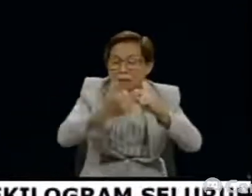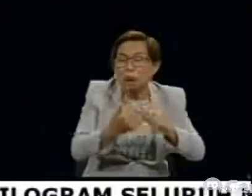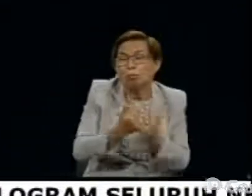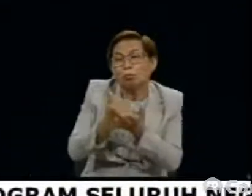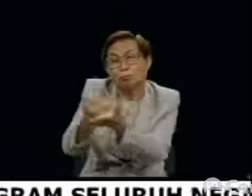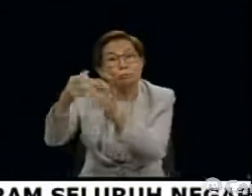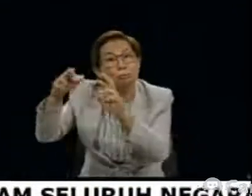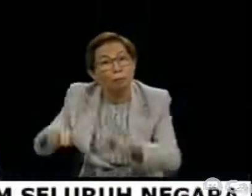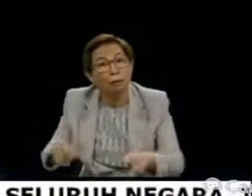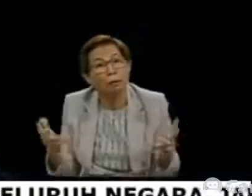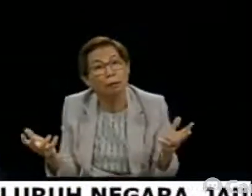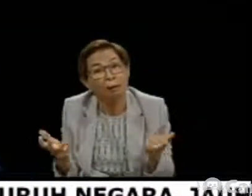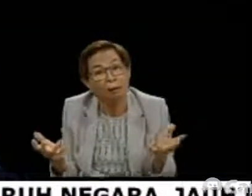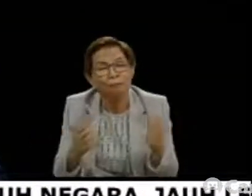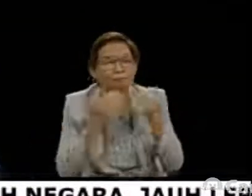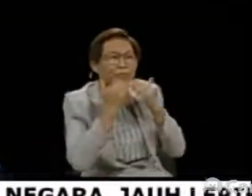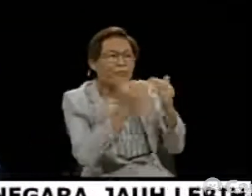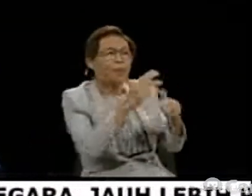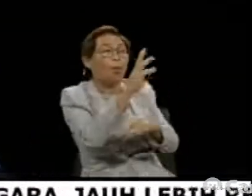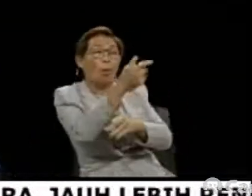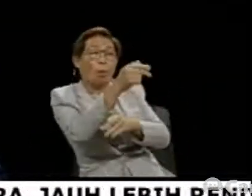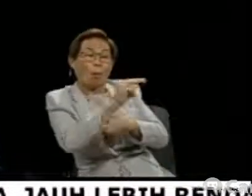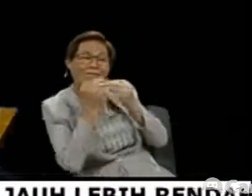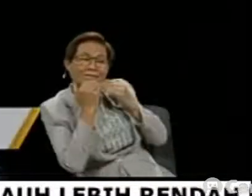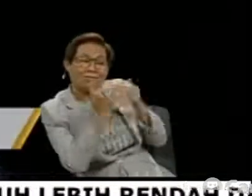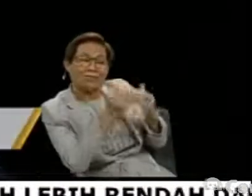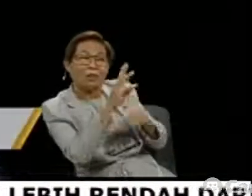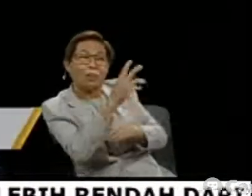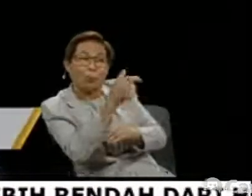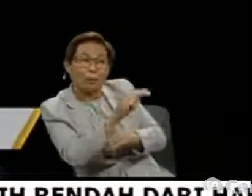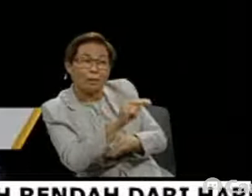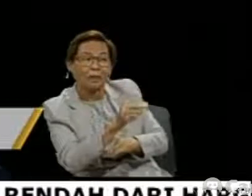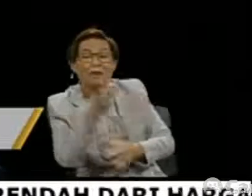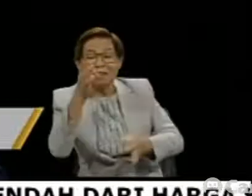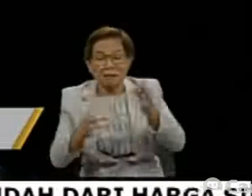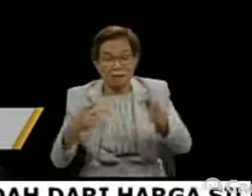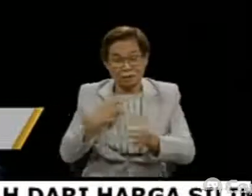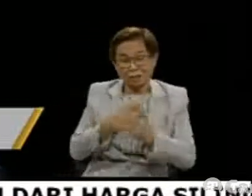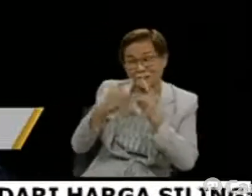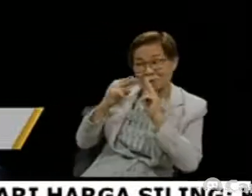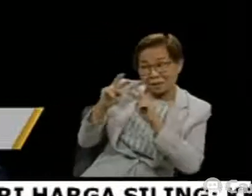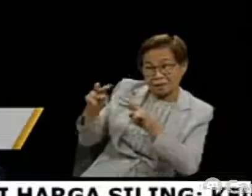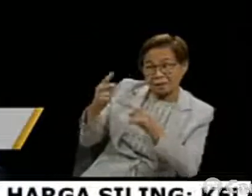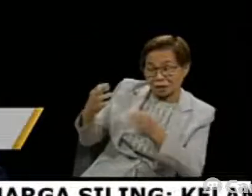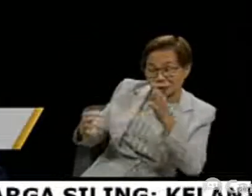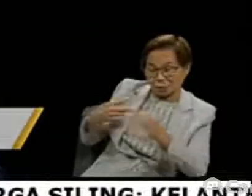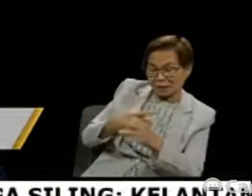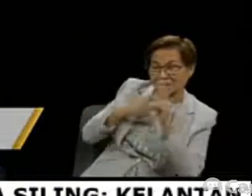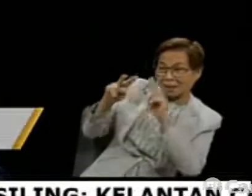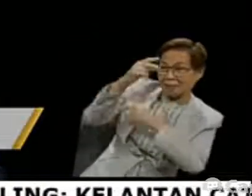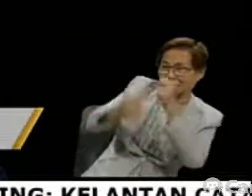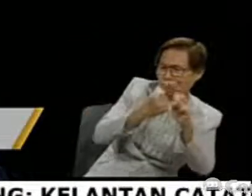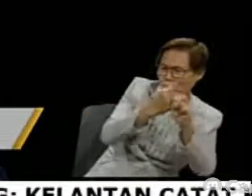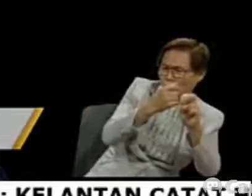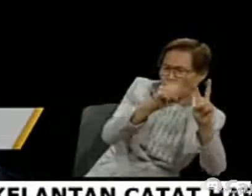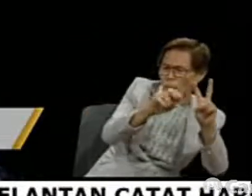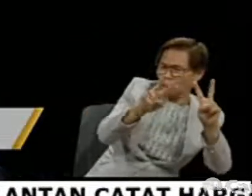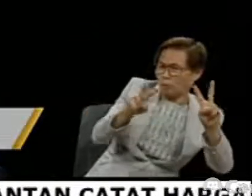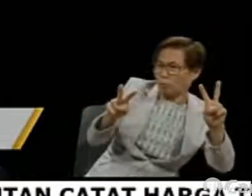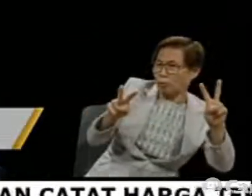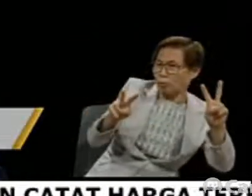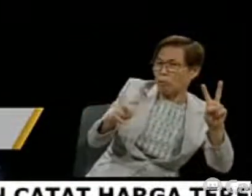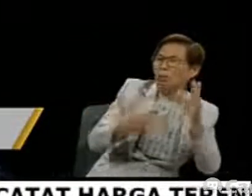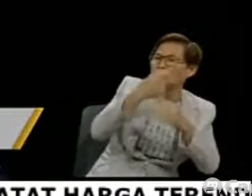rakyat petugas Ikhwan Sorry ke kalau kita lihat itu Tahun 2022 nih